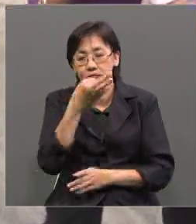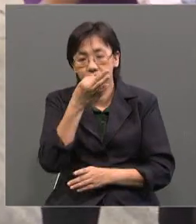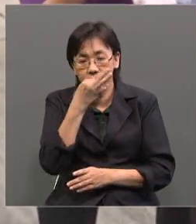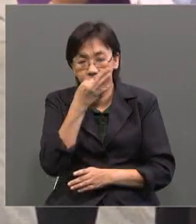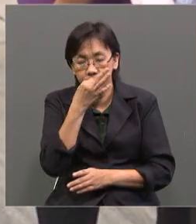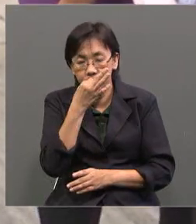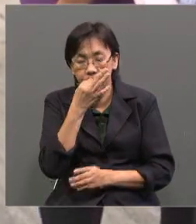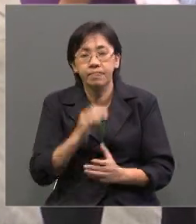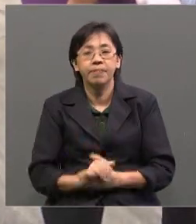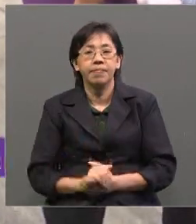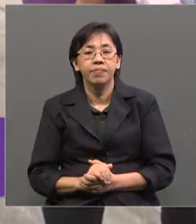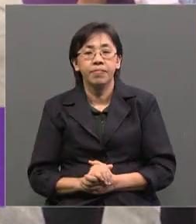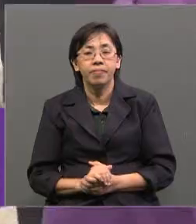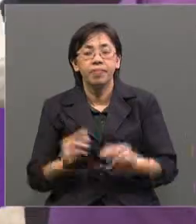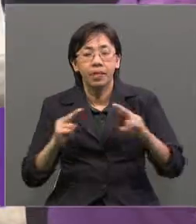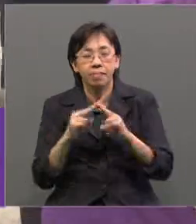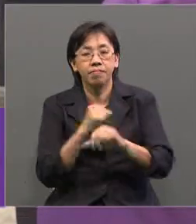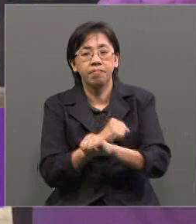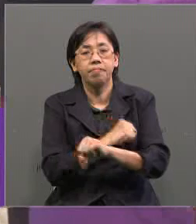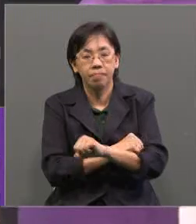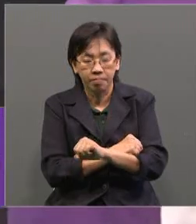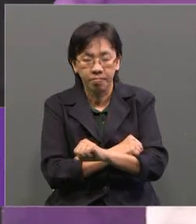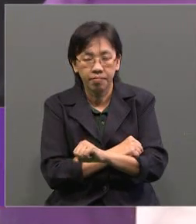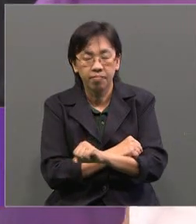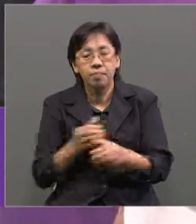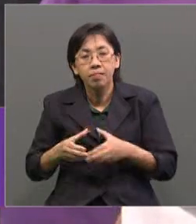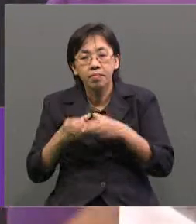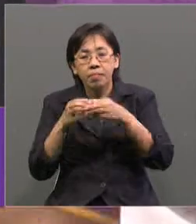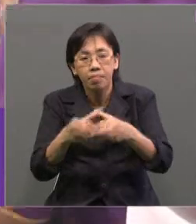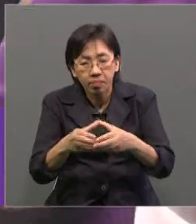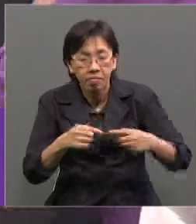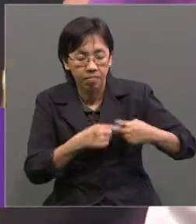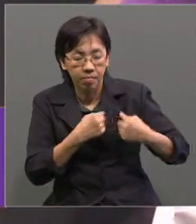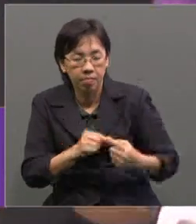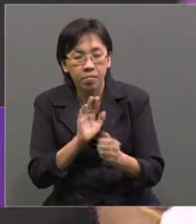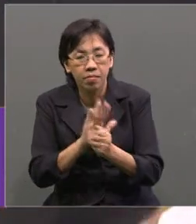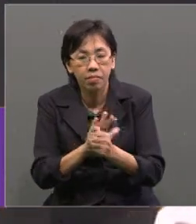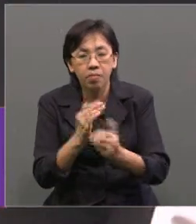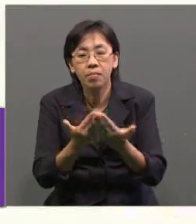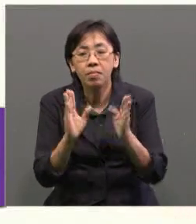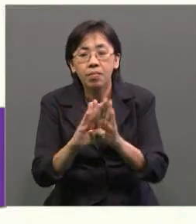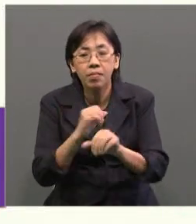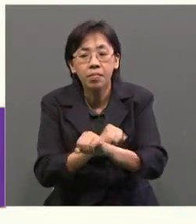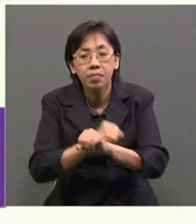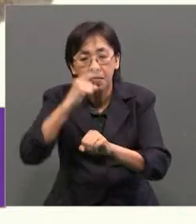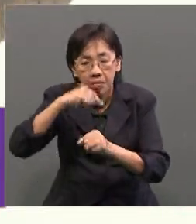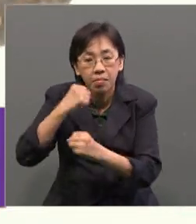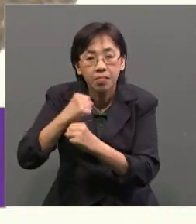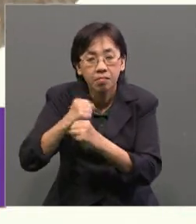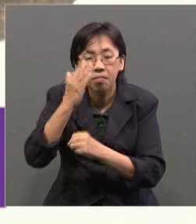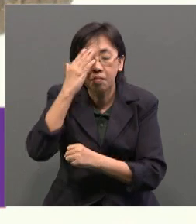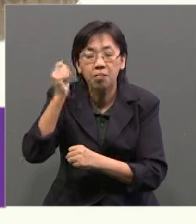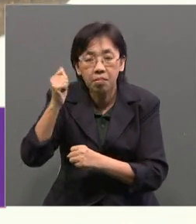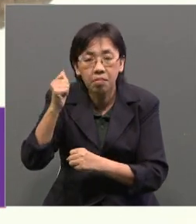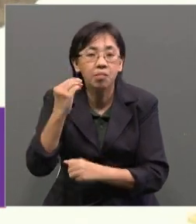ในส่วนราชการของกระทรวงแรงงานนะเขาลงพื้นที่ไปให้กำลังใจครอบครัวของแรงงานไทยที่ไปทำงานที่ประเทศอิสราเอล